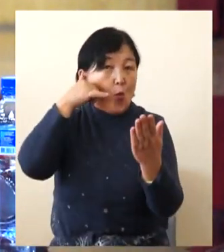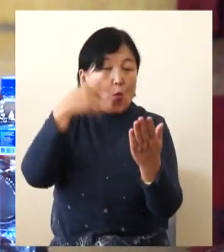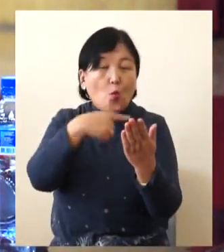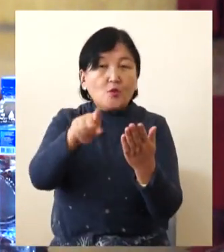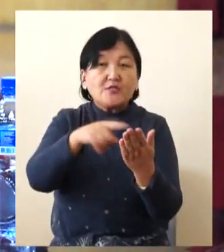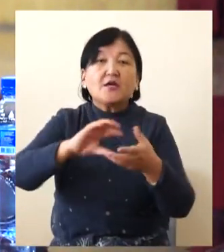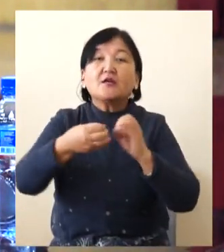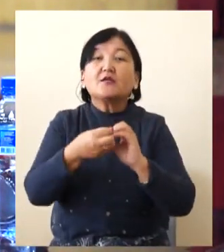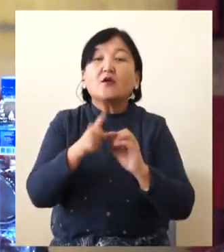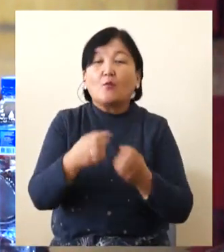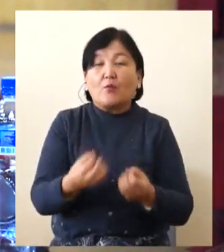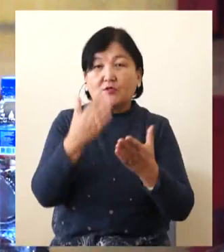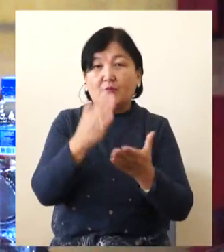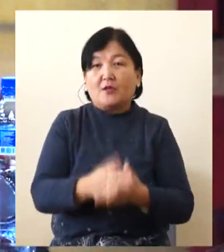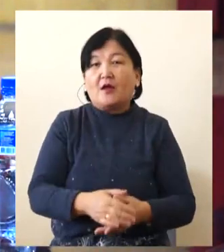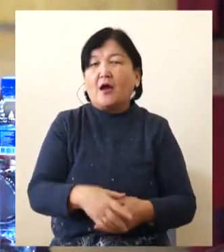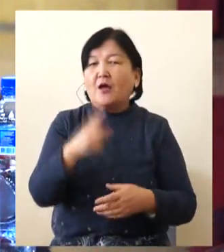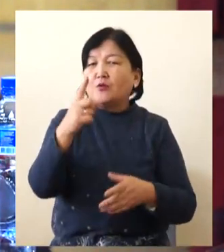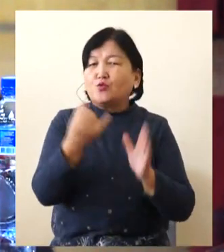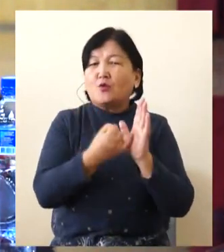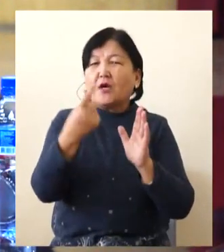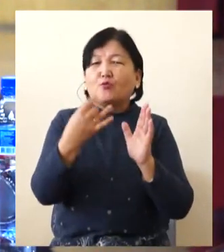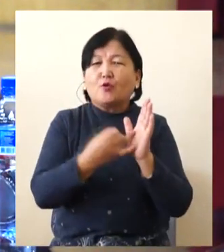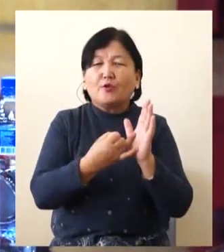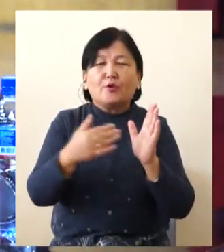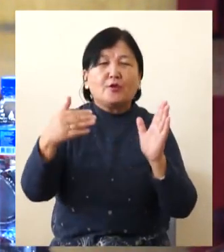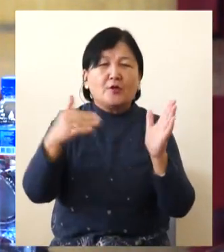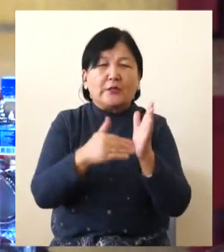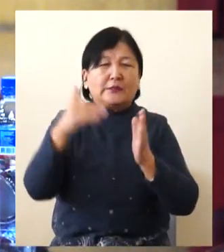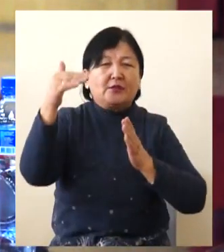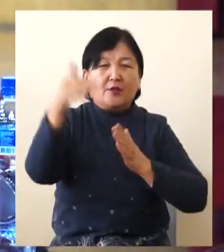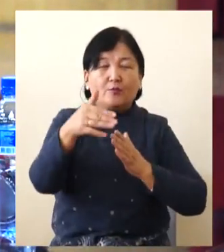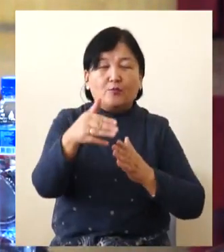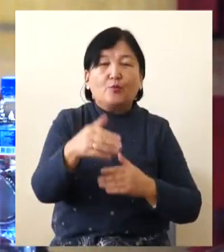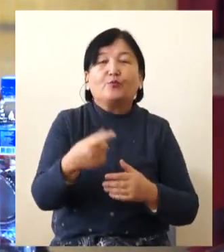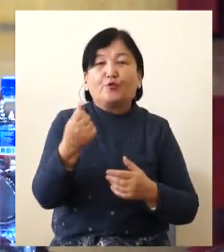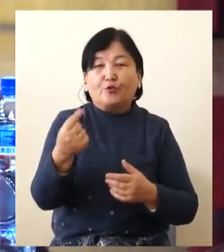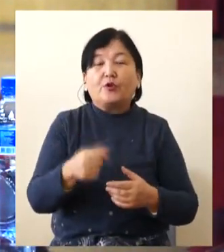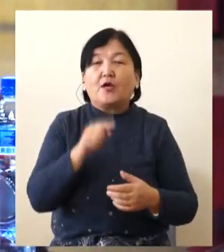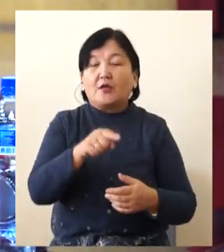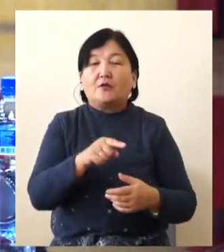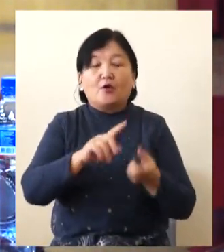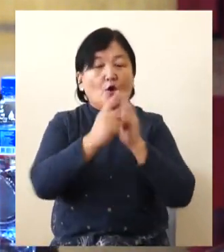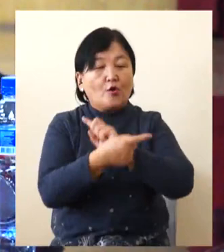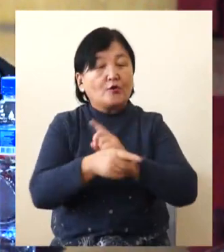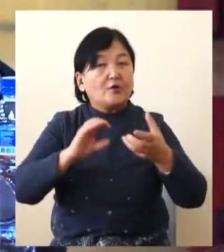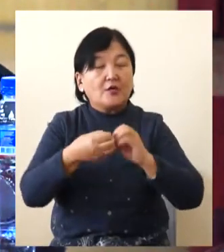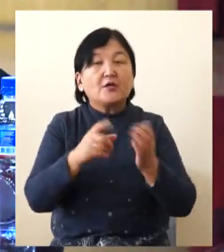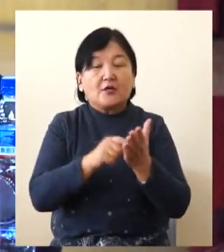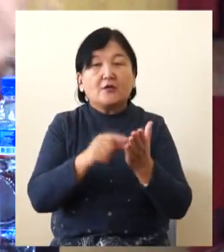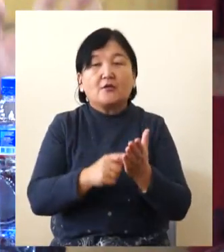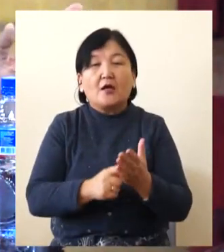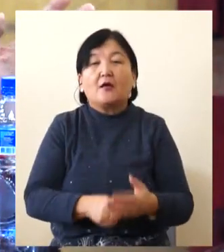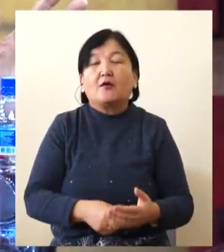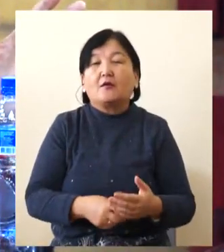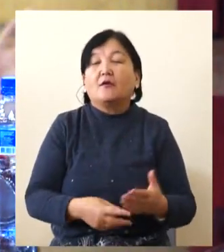тэр 17-8 тэрбум төгрөгийг харин тэрний орн тэр асрах ёстой хүмүүсийн тэр мөнгө тийш явуулах хэрэгтэй шүү. Технологийн хувьд